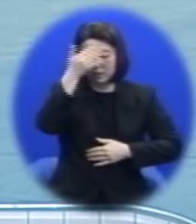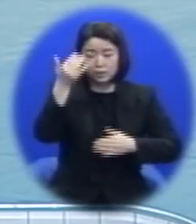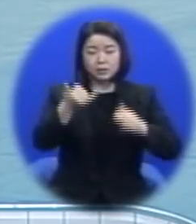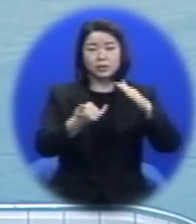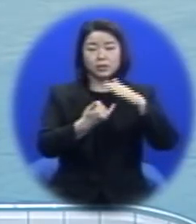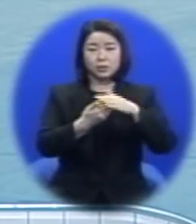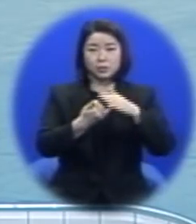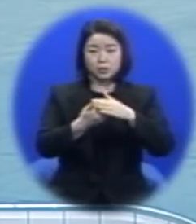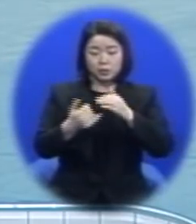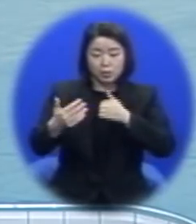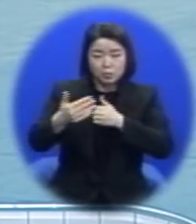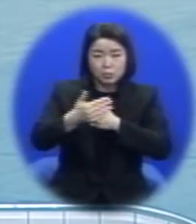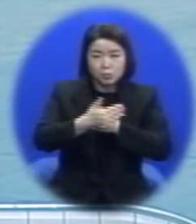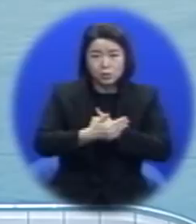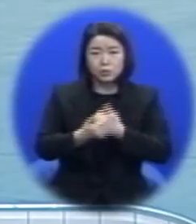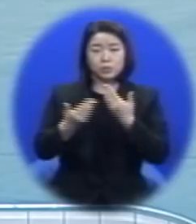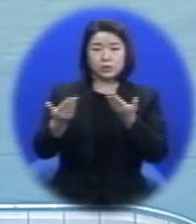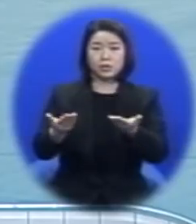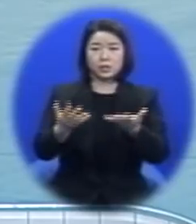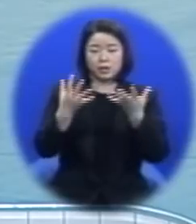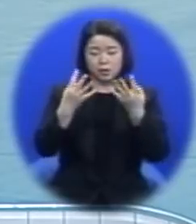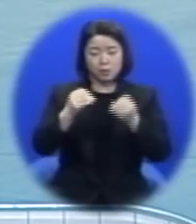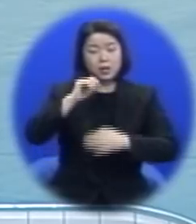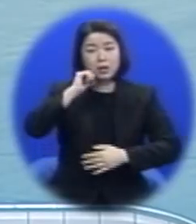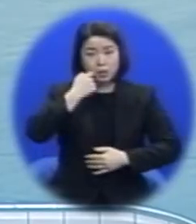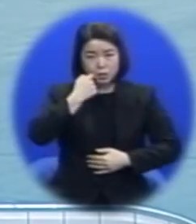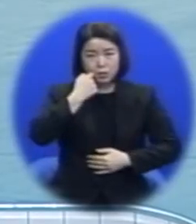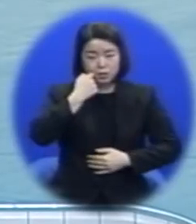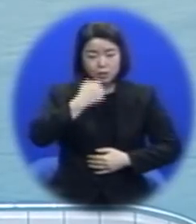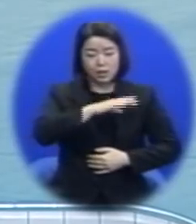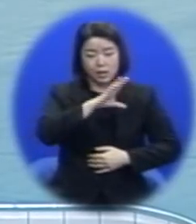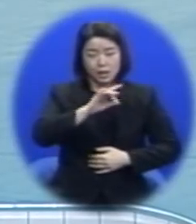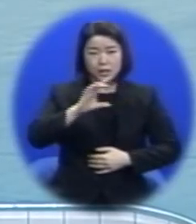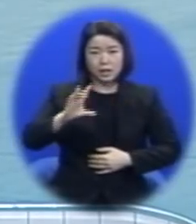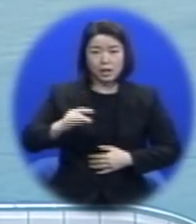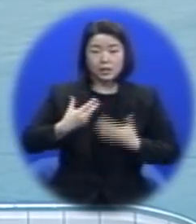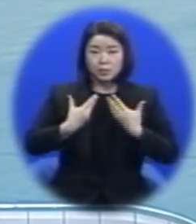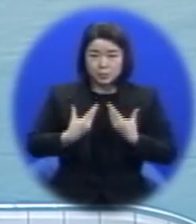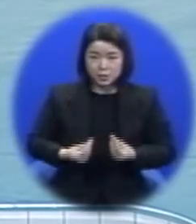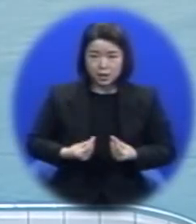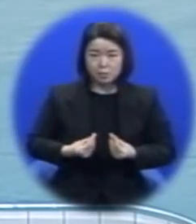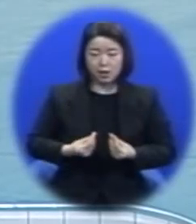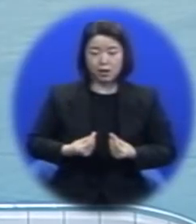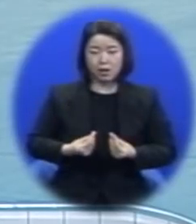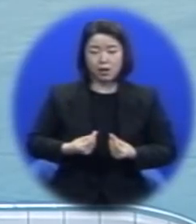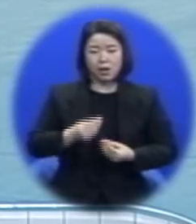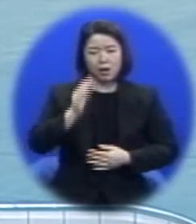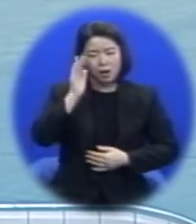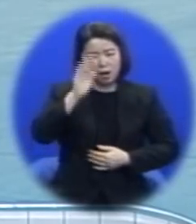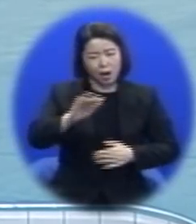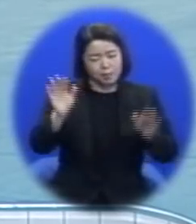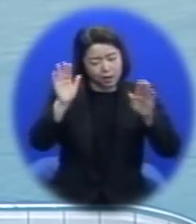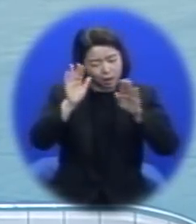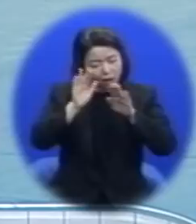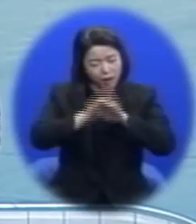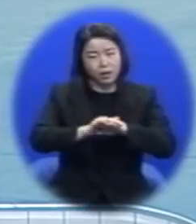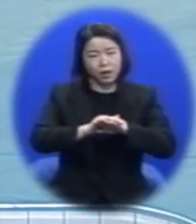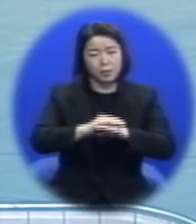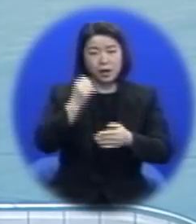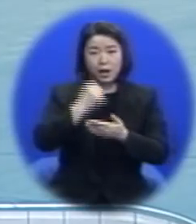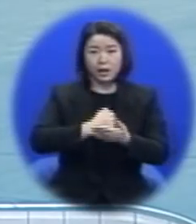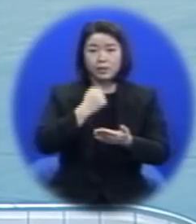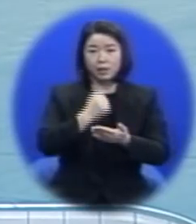얼마나 어려웠는지, 때때로는 좌절하고 절망하고 앞이 보이지 않는 그런